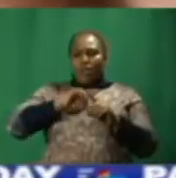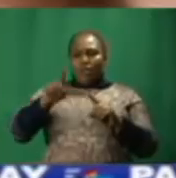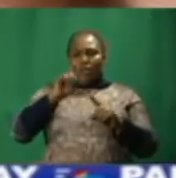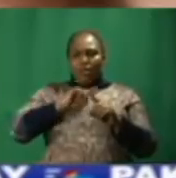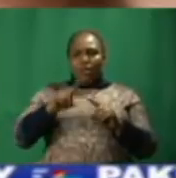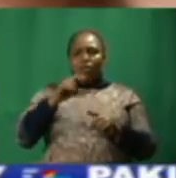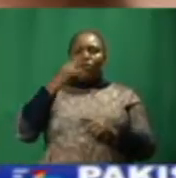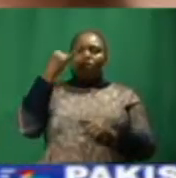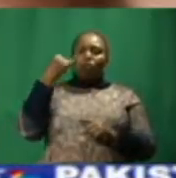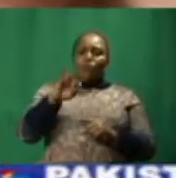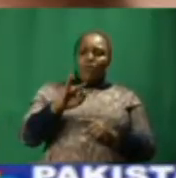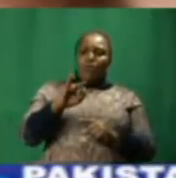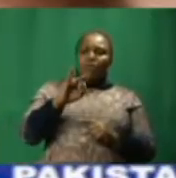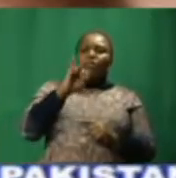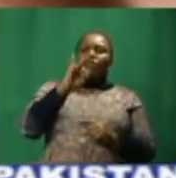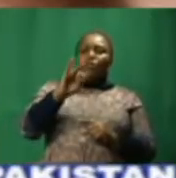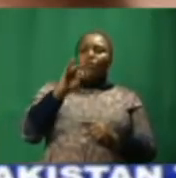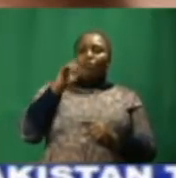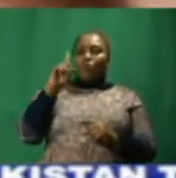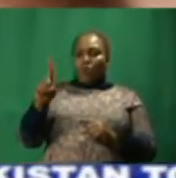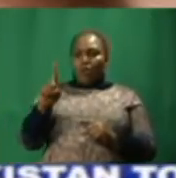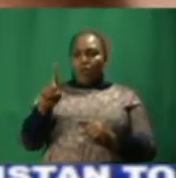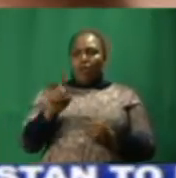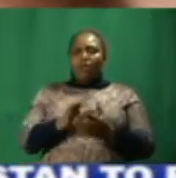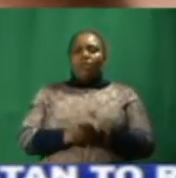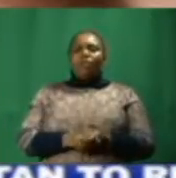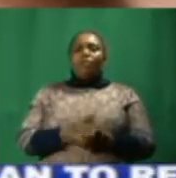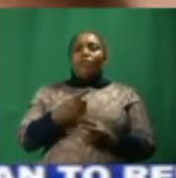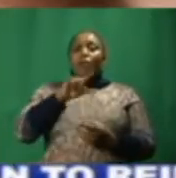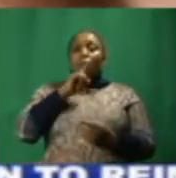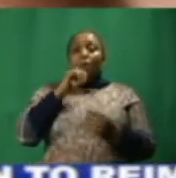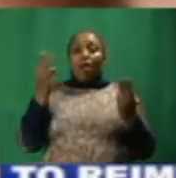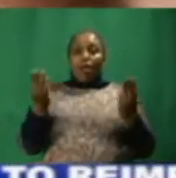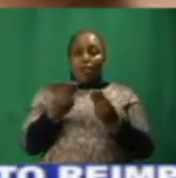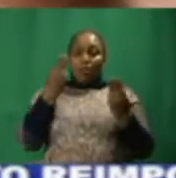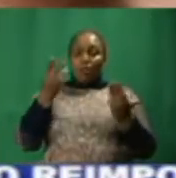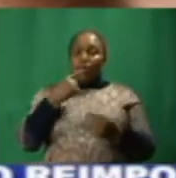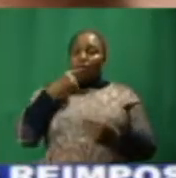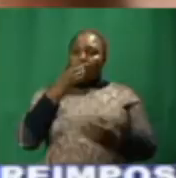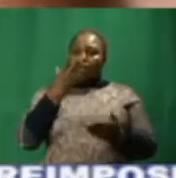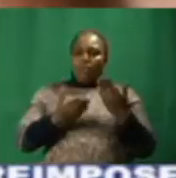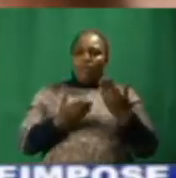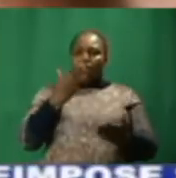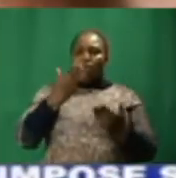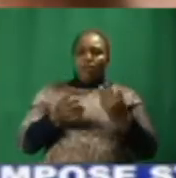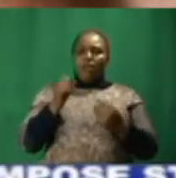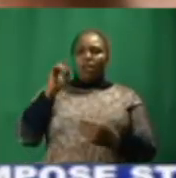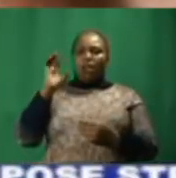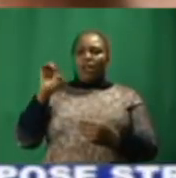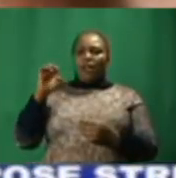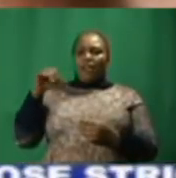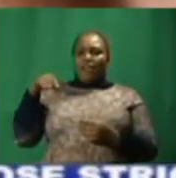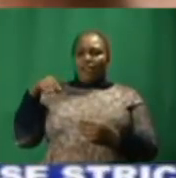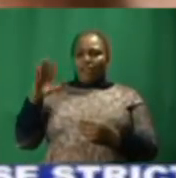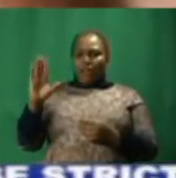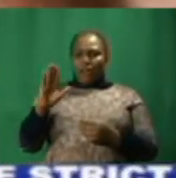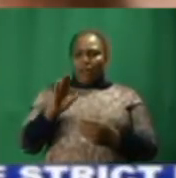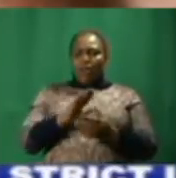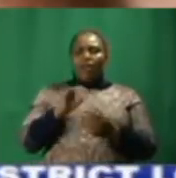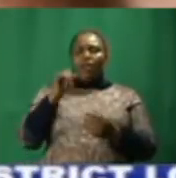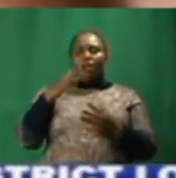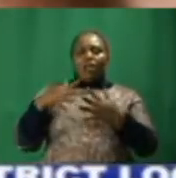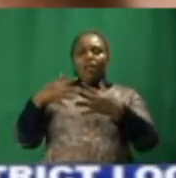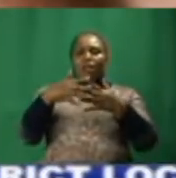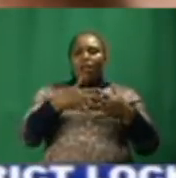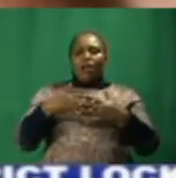eminyakeni wa-2021. Letinkulumo tithi lo mdlalo kungenteka ubanjelwe eveni laseNgilandi, eveni